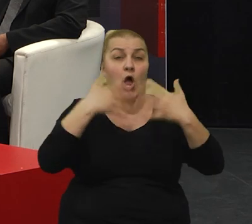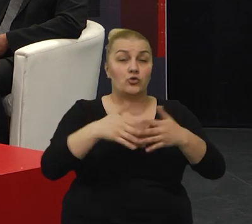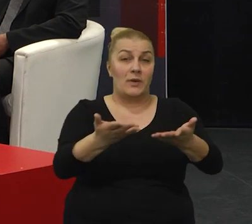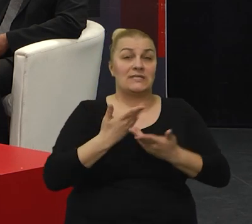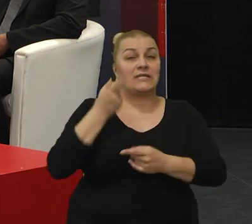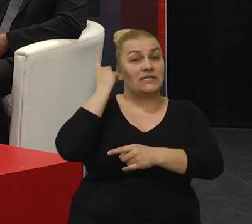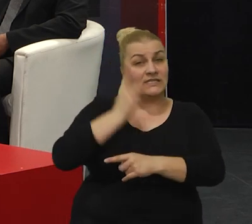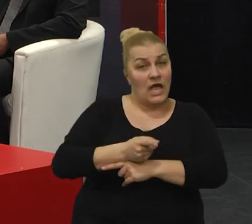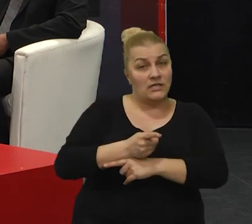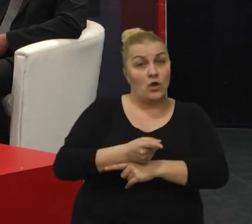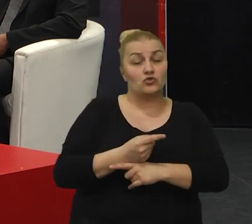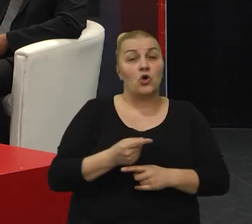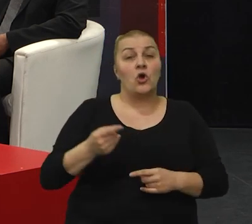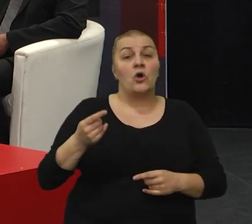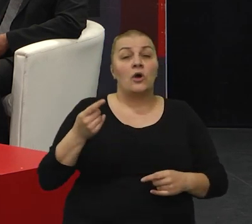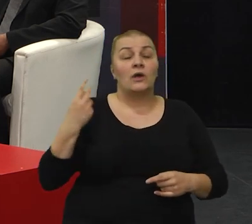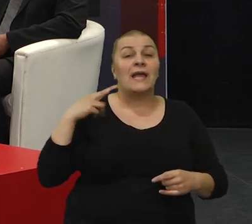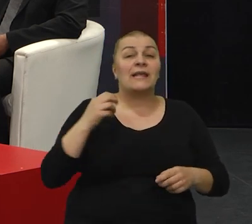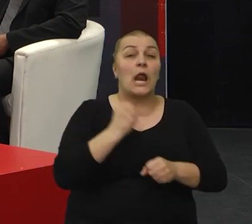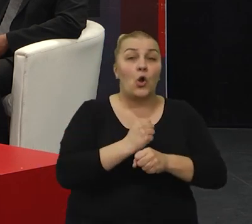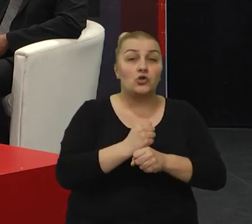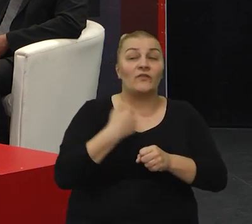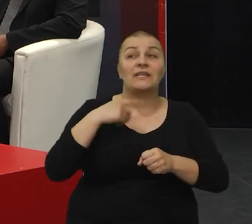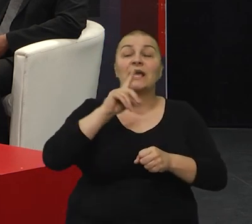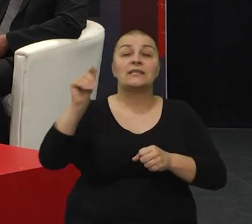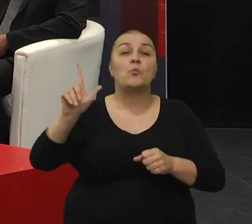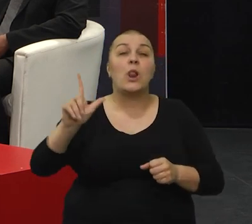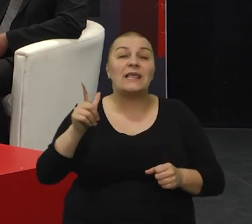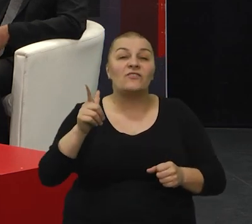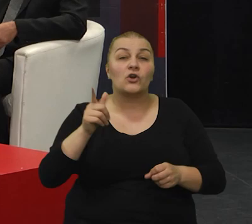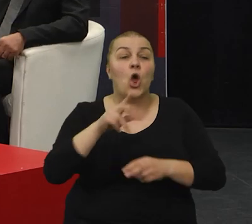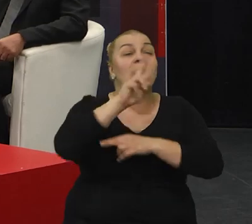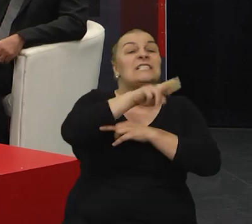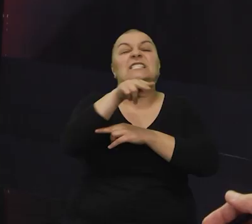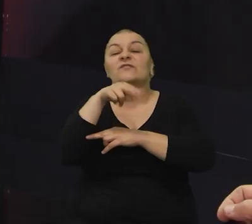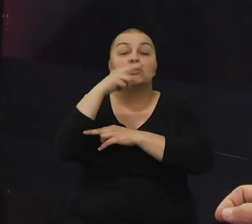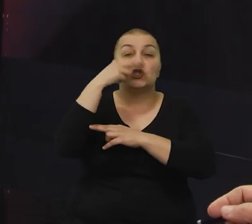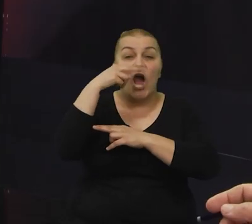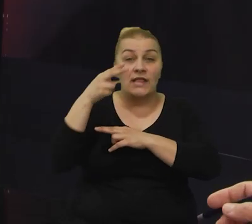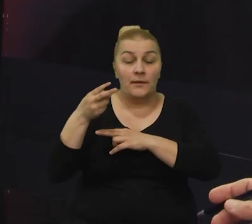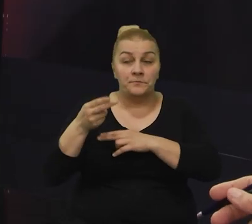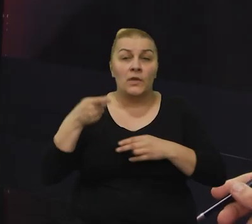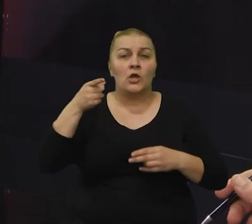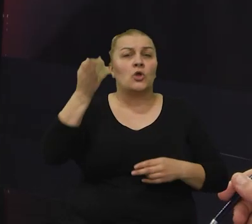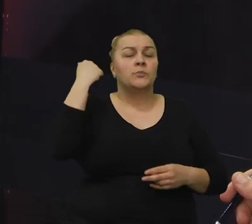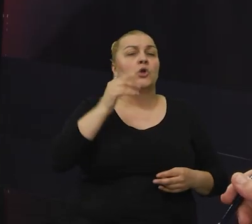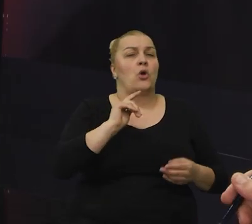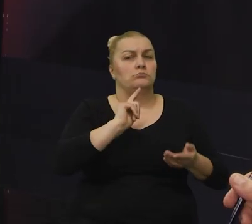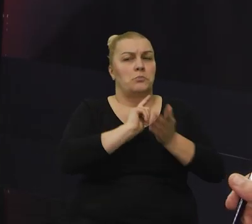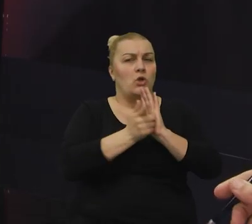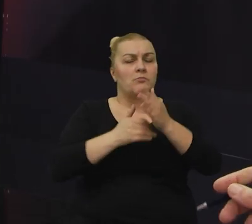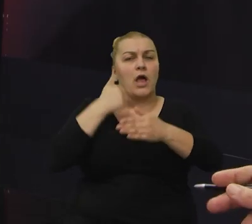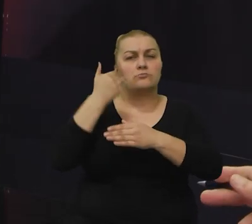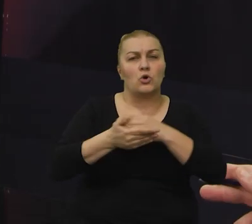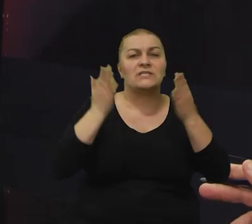dao zadatak general Gotovina da idem u Livno na jedno izviđenje. Na jedno izviđenje, to je bio znači,